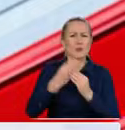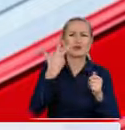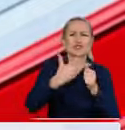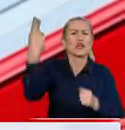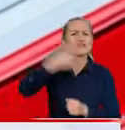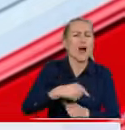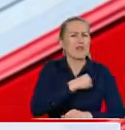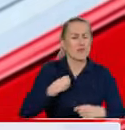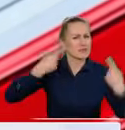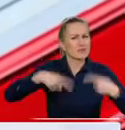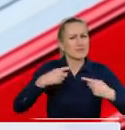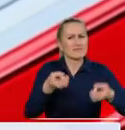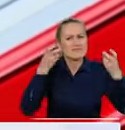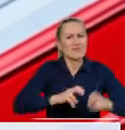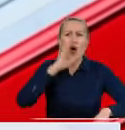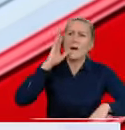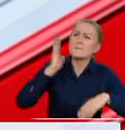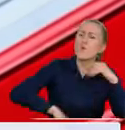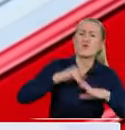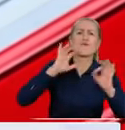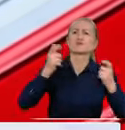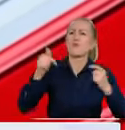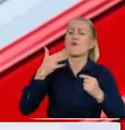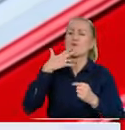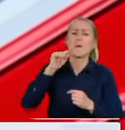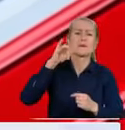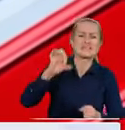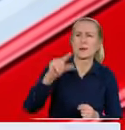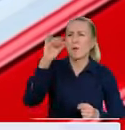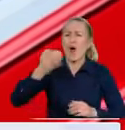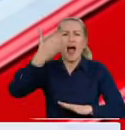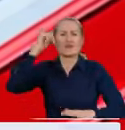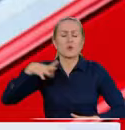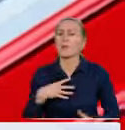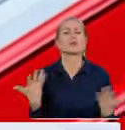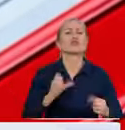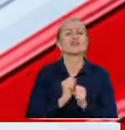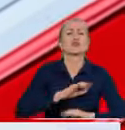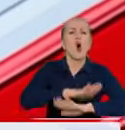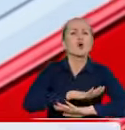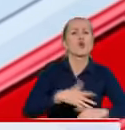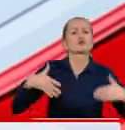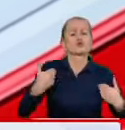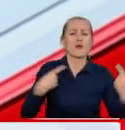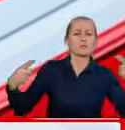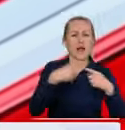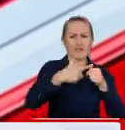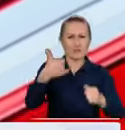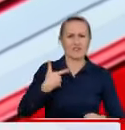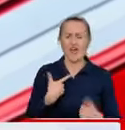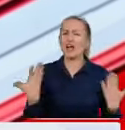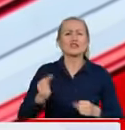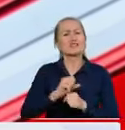społecznych, które miał postawić i PiS, i Platforma, i inni, którzy rządzili. Gdzie jest ochrona zdrowia na miarę XXI wieku? Gdzie jest edukacja na